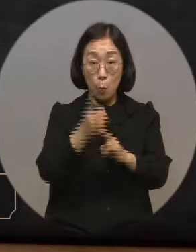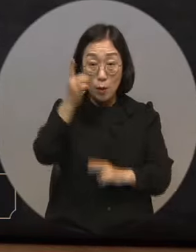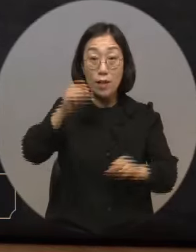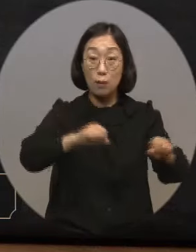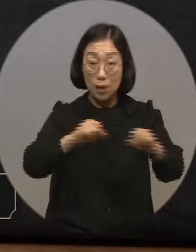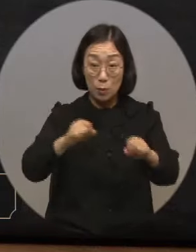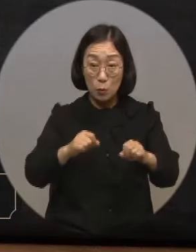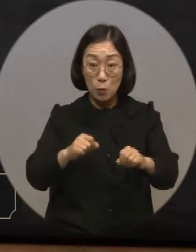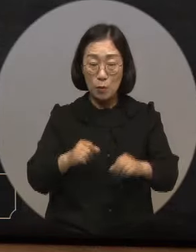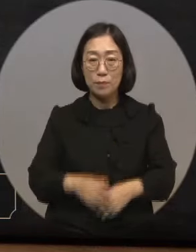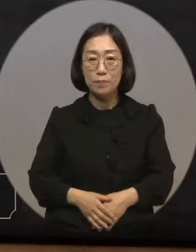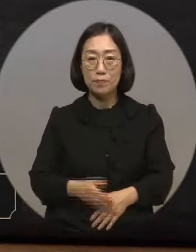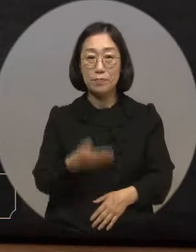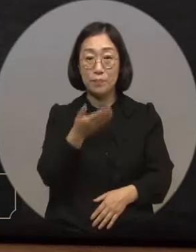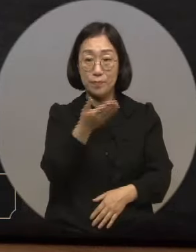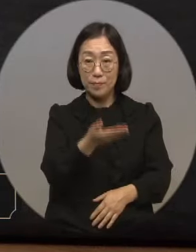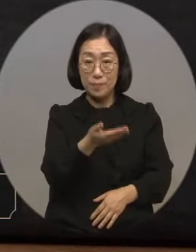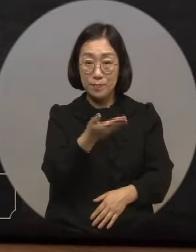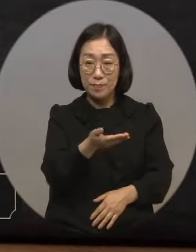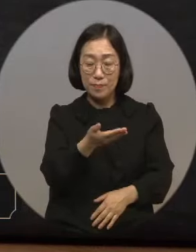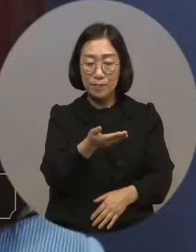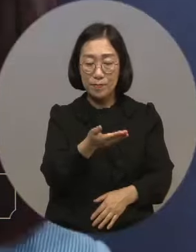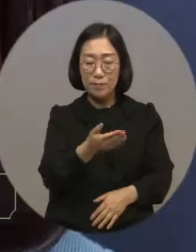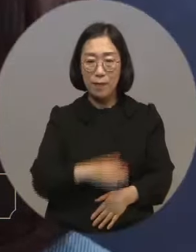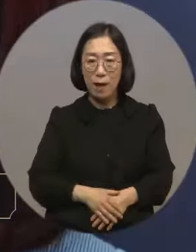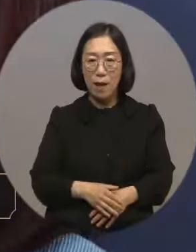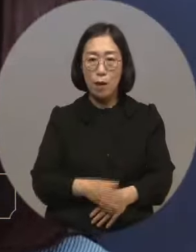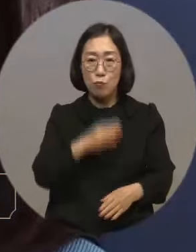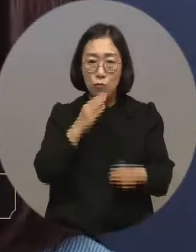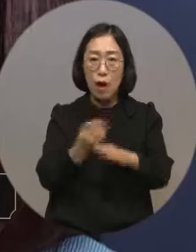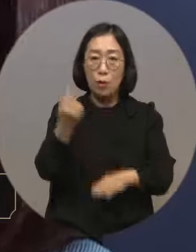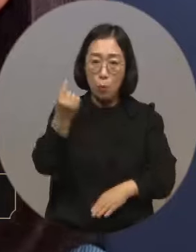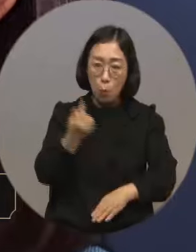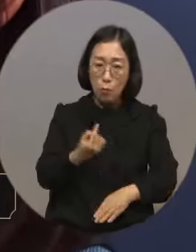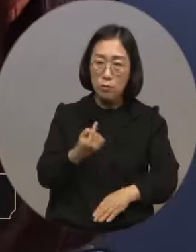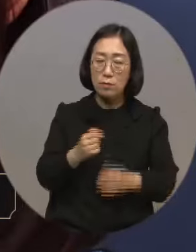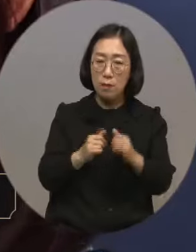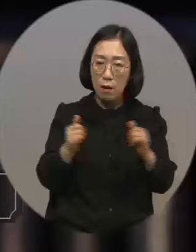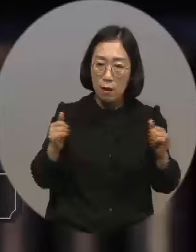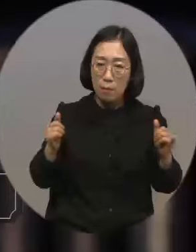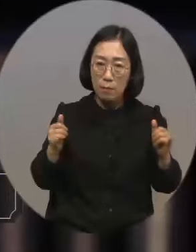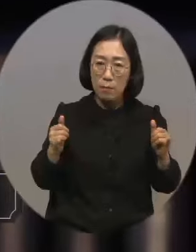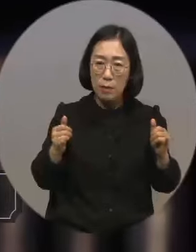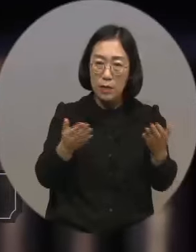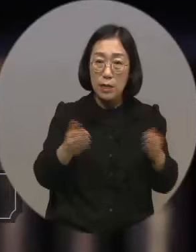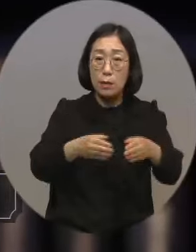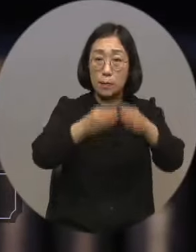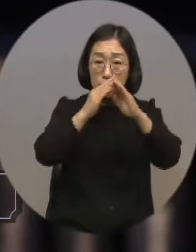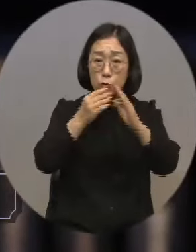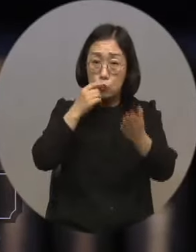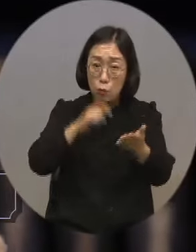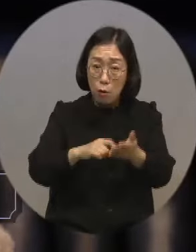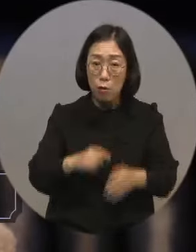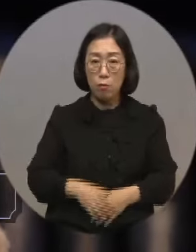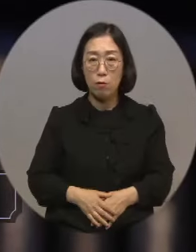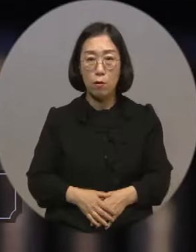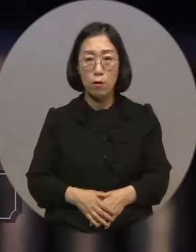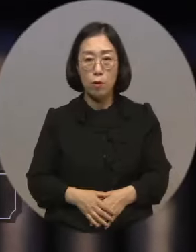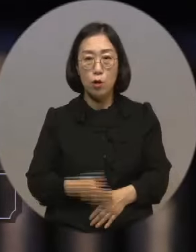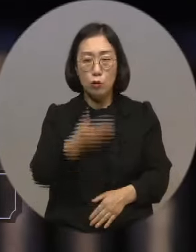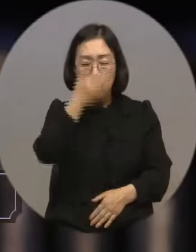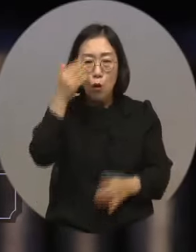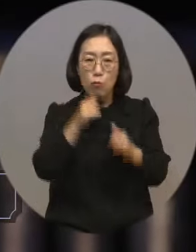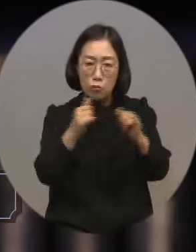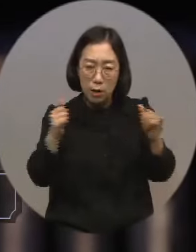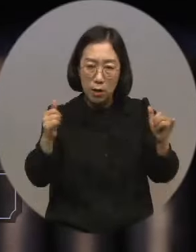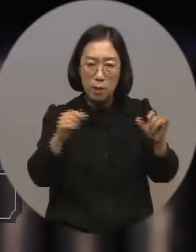분들 만나는데 좀 궁금한 게 탈북민들이 창업하는 분들 실제로 많이 봤어요? 청년 창업가 분들도 이제